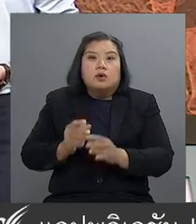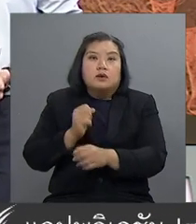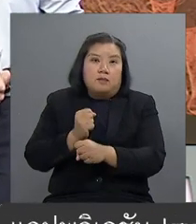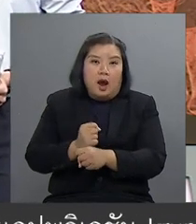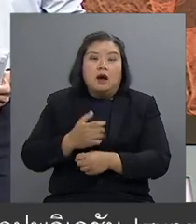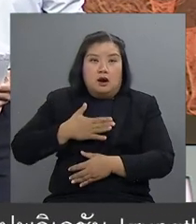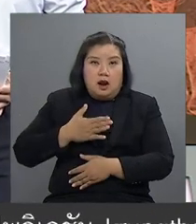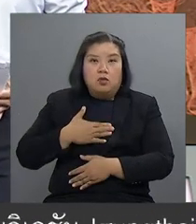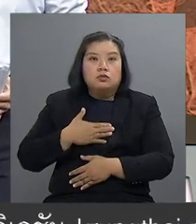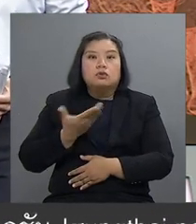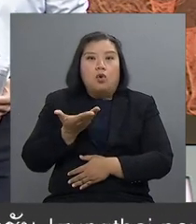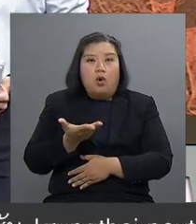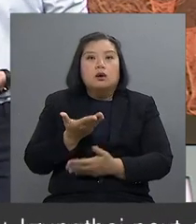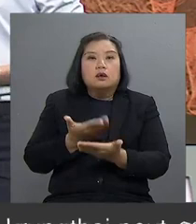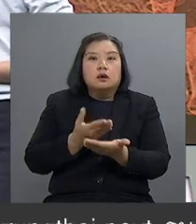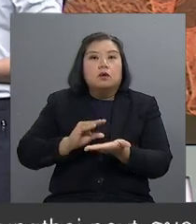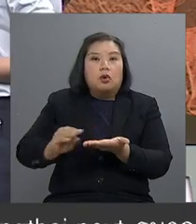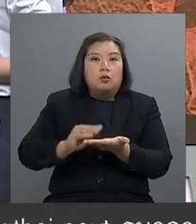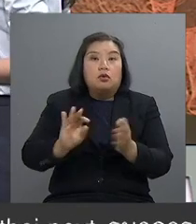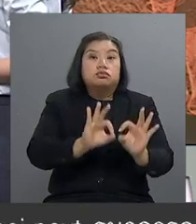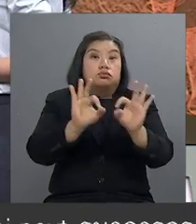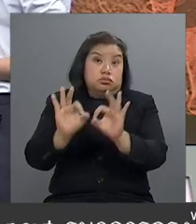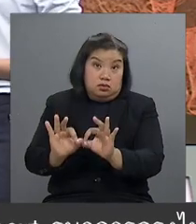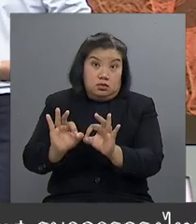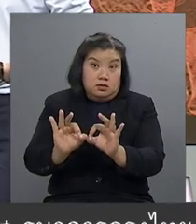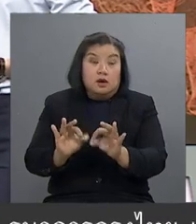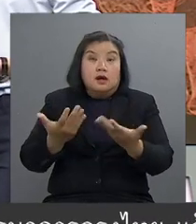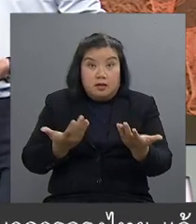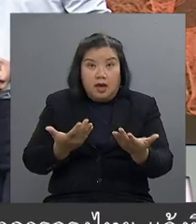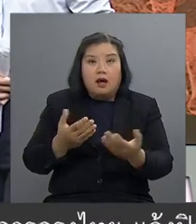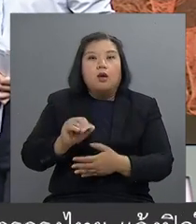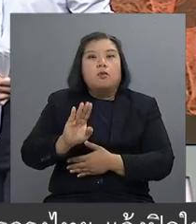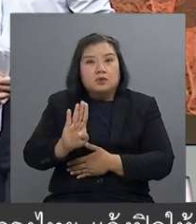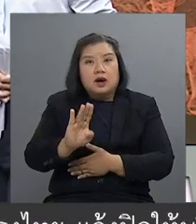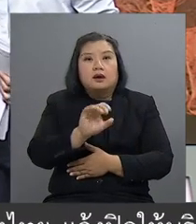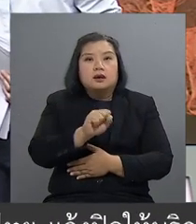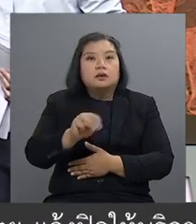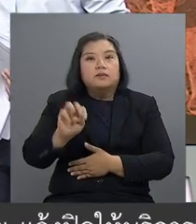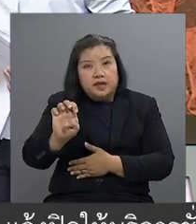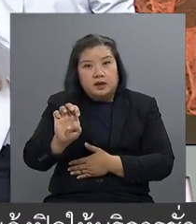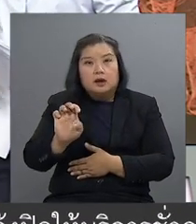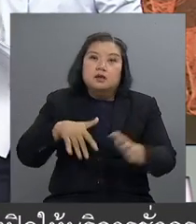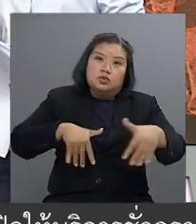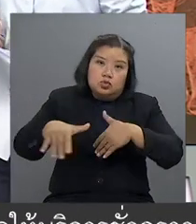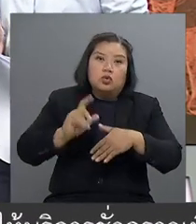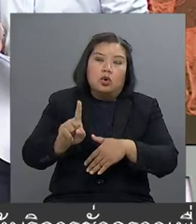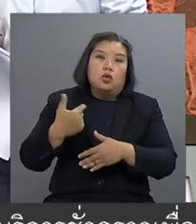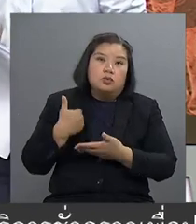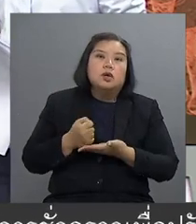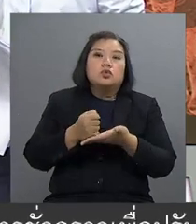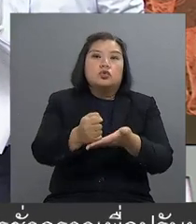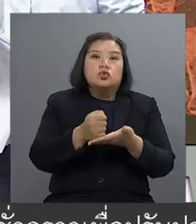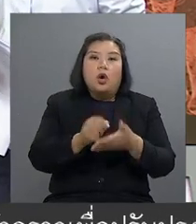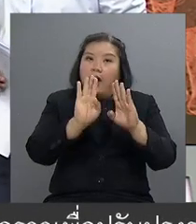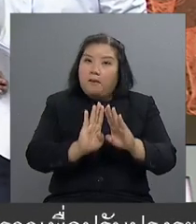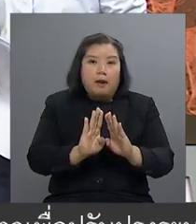จ้างเกาะนะคะแล้วก็ไม่ว่าจะเป็นรายย่อยหรือว่า SMEก็มีแนวทางที่จะช่วยเหลือตามแต่ละประเภทของสินเชื่อ